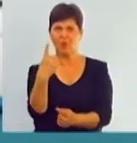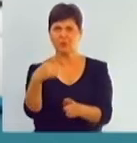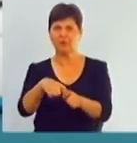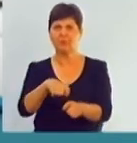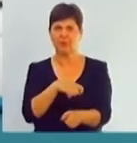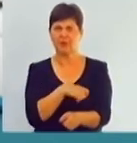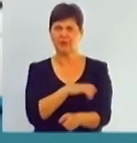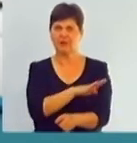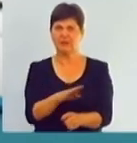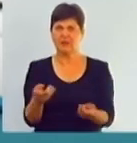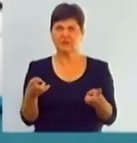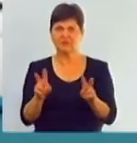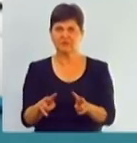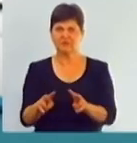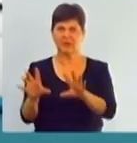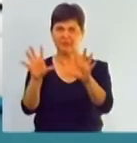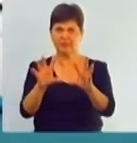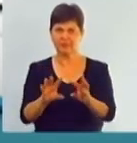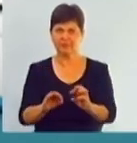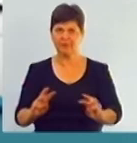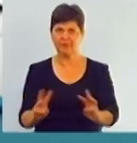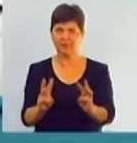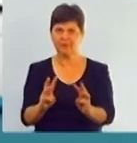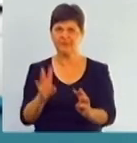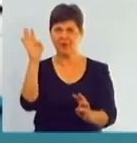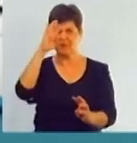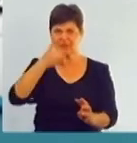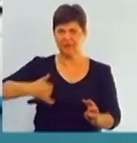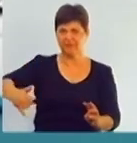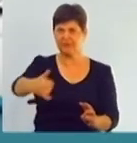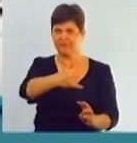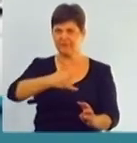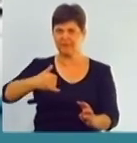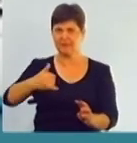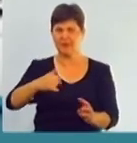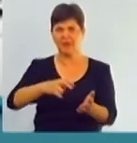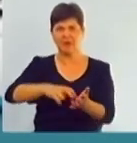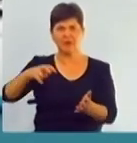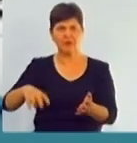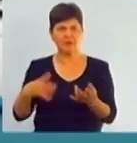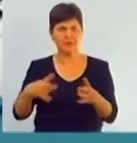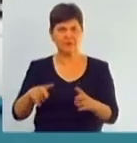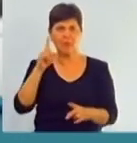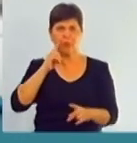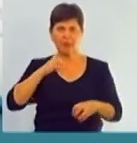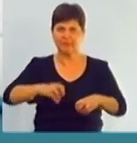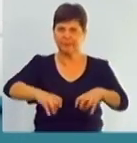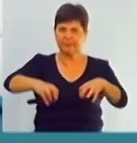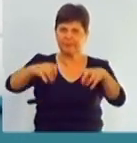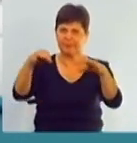Не залишайте непогашеного вогнища. Залийте його водою. Не відходьте, поки з нього йде дим або пара.